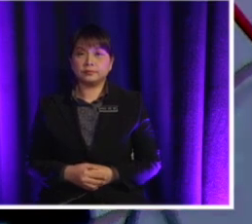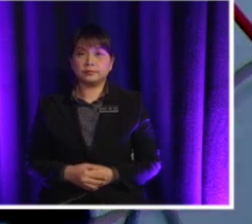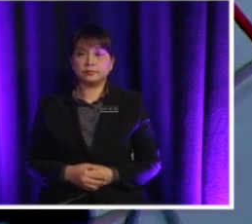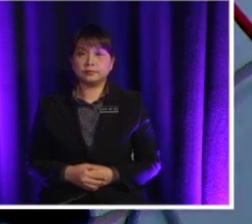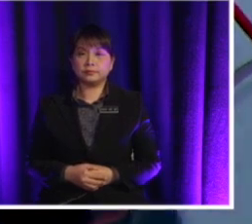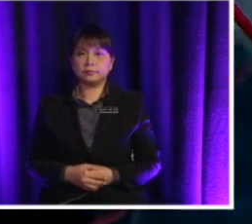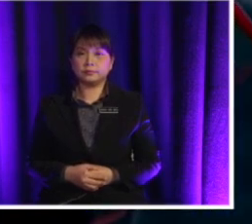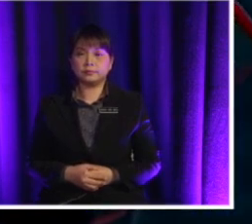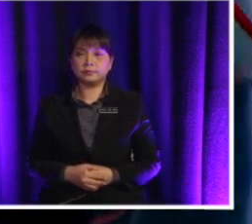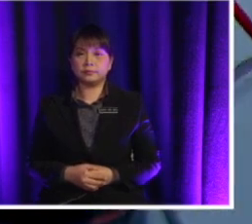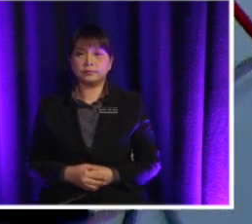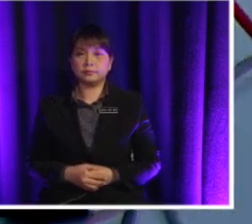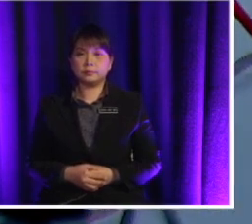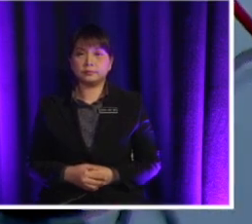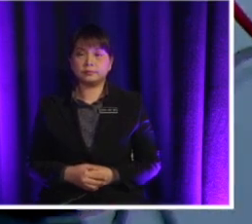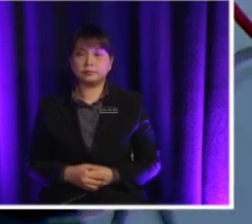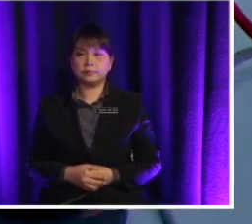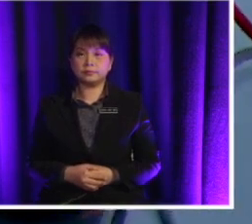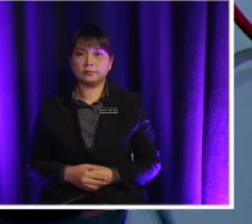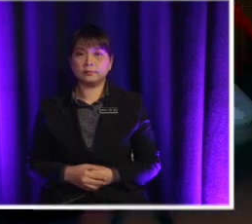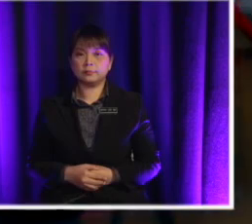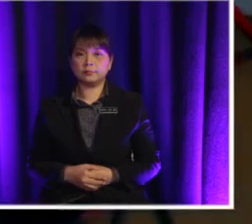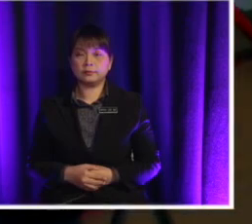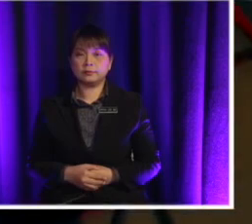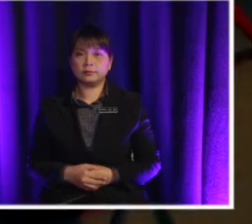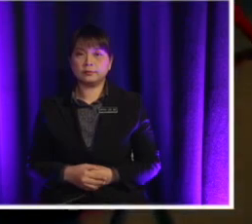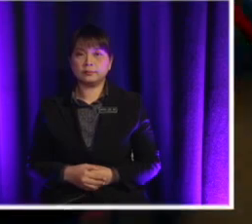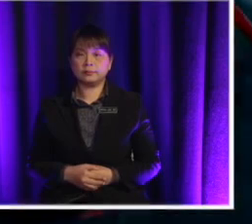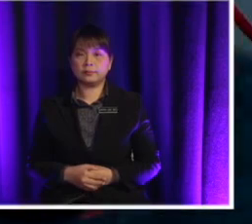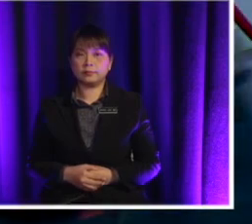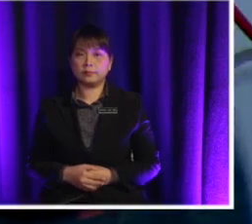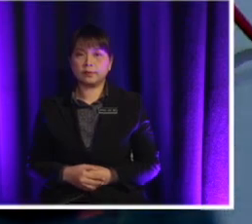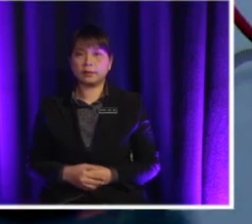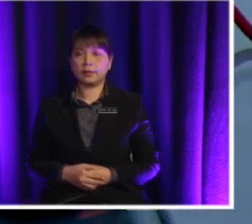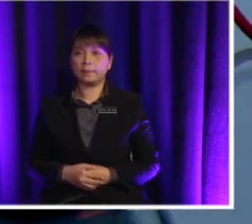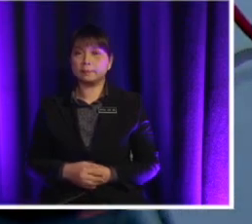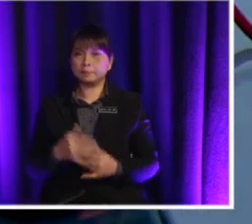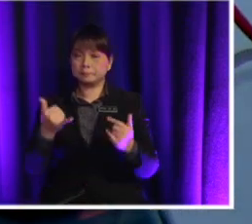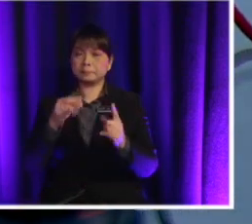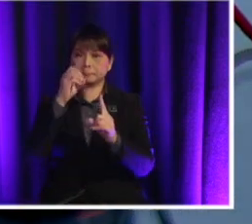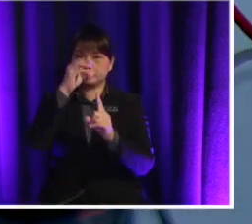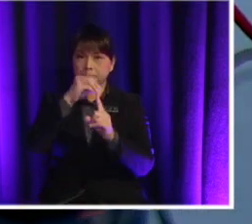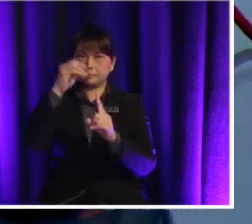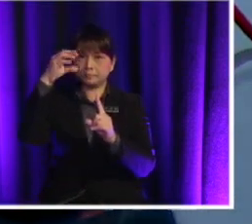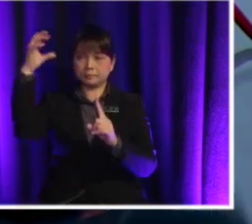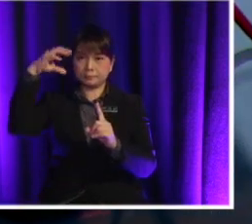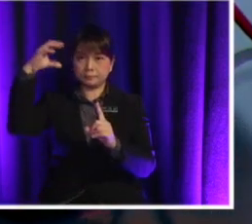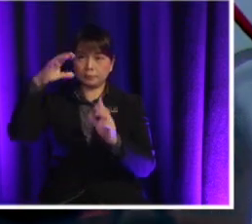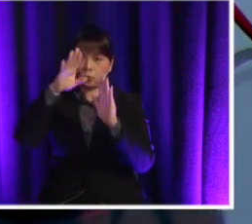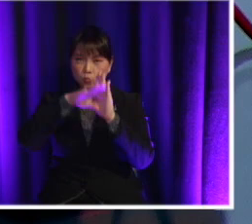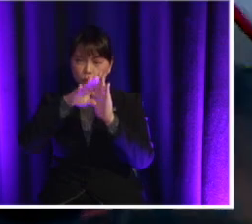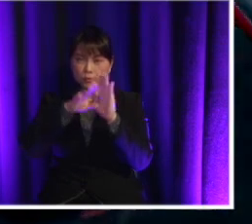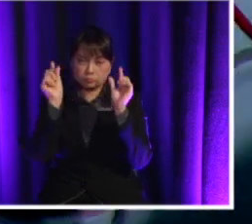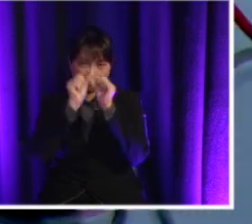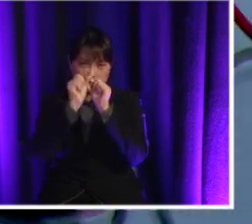Okey, sekali lagi kita nak tunjuk kepada penonton-penonton kita, sekarang ni lampu menyala disebabkan cahaya yang kurang. Ya. Jadi,